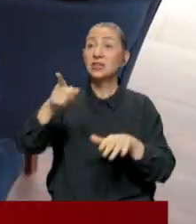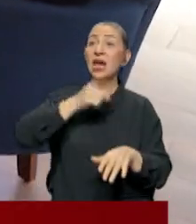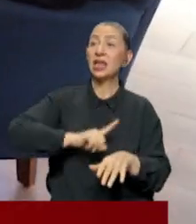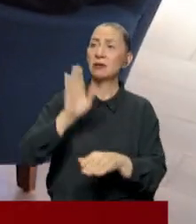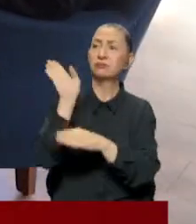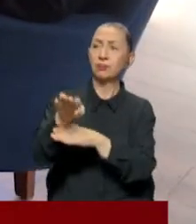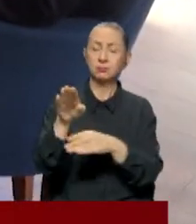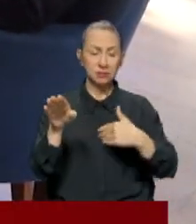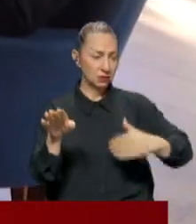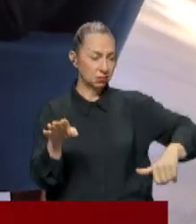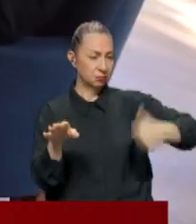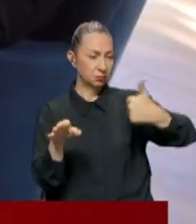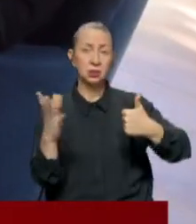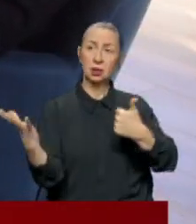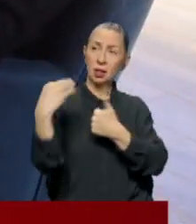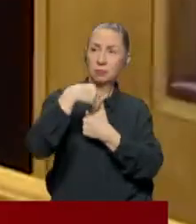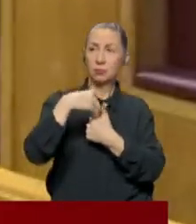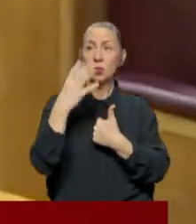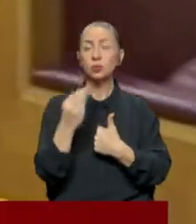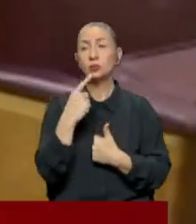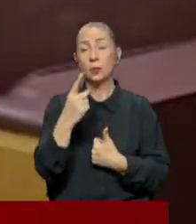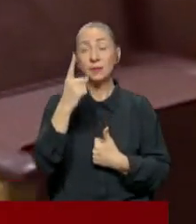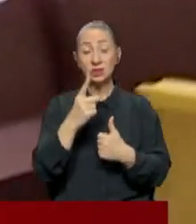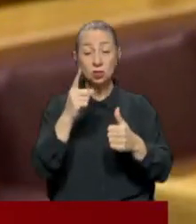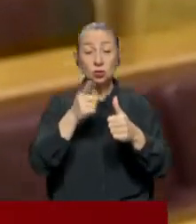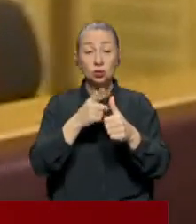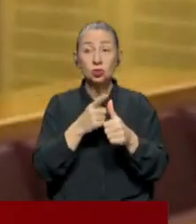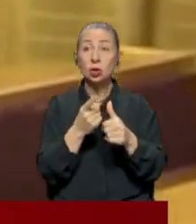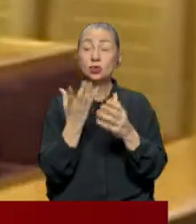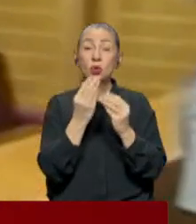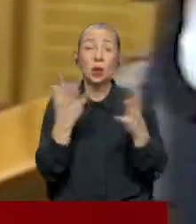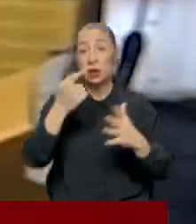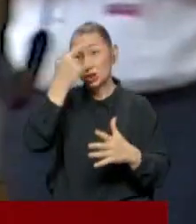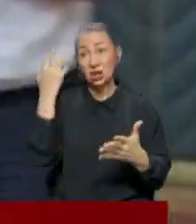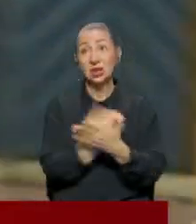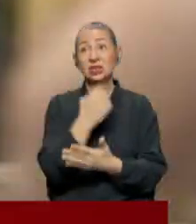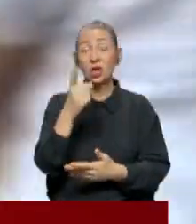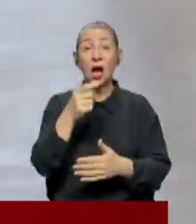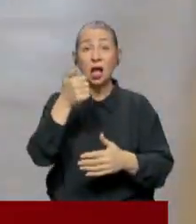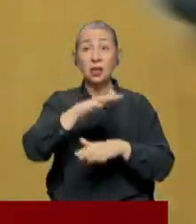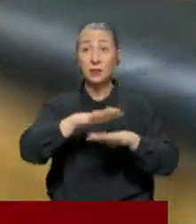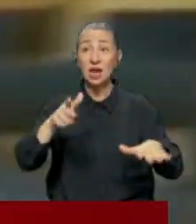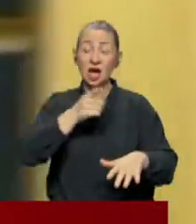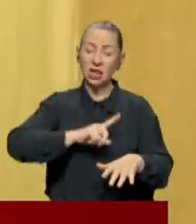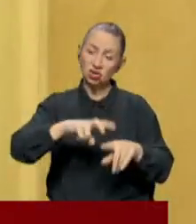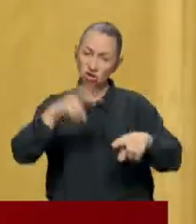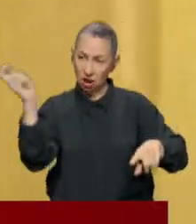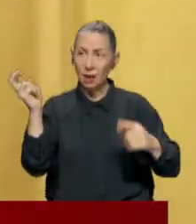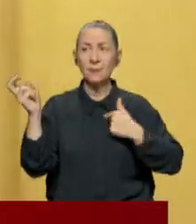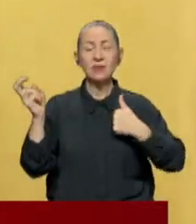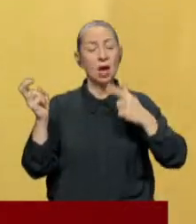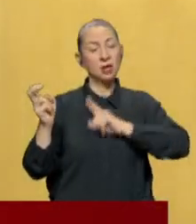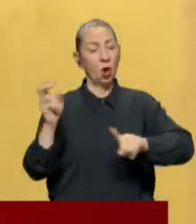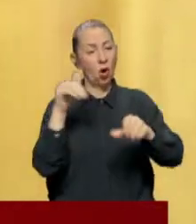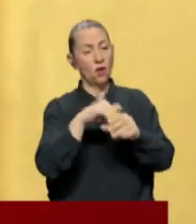adayının bizim adayımızın lehine çekilmesi durumunda birinci turda kazanma şansı çok daha yüksek dedi. Altılı masaya adayınızı çekin, bizim